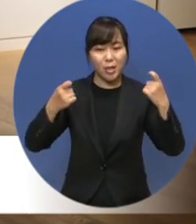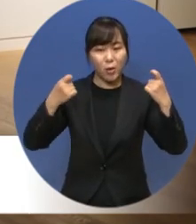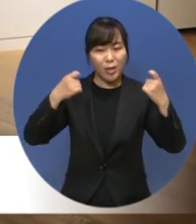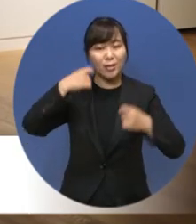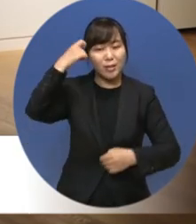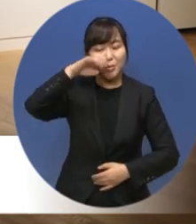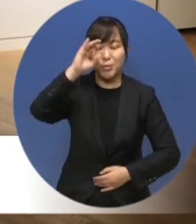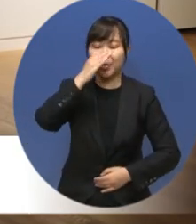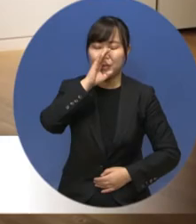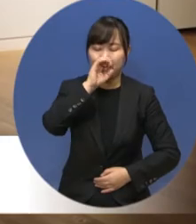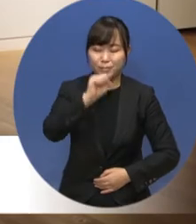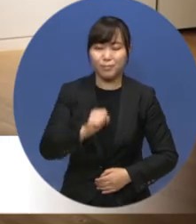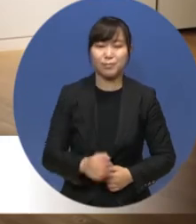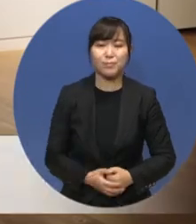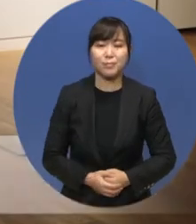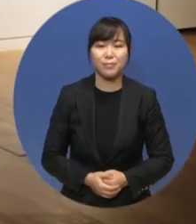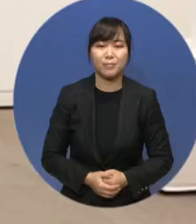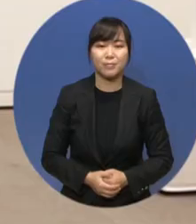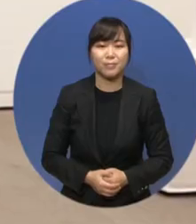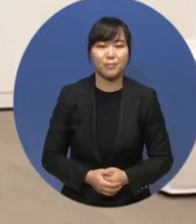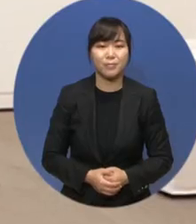기분으로 떠나보시면 좋겠습니다.